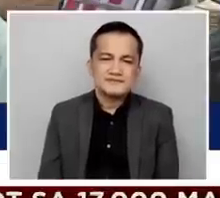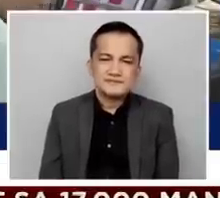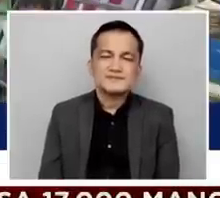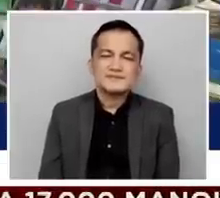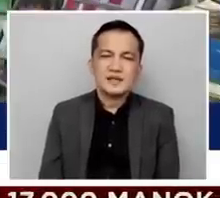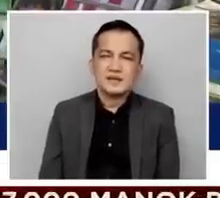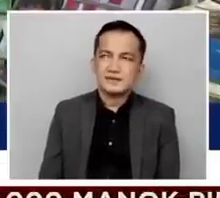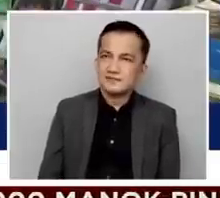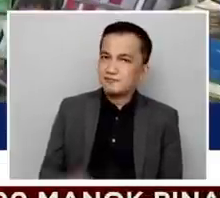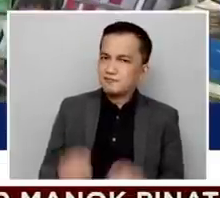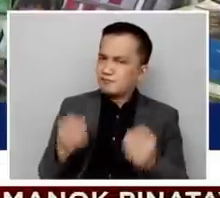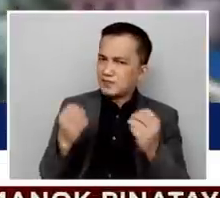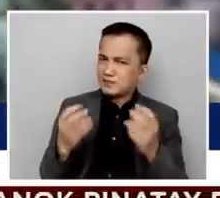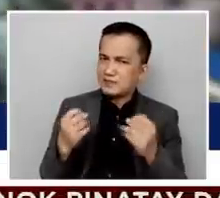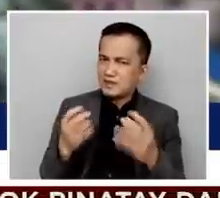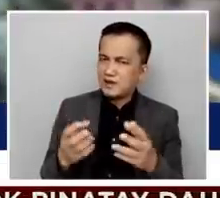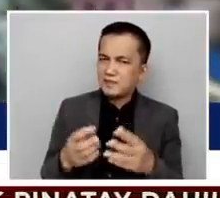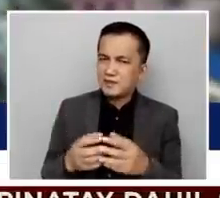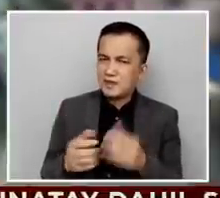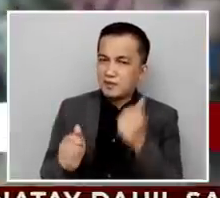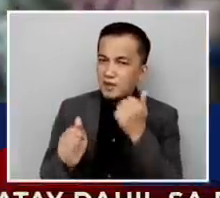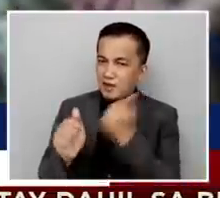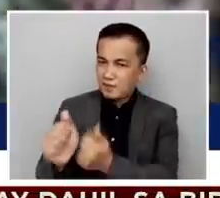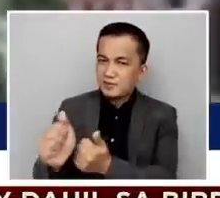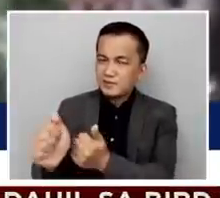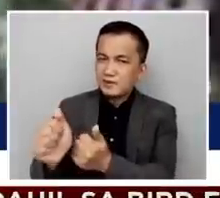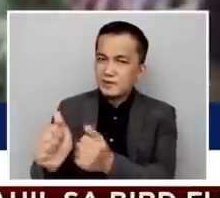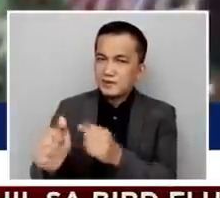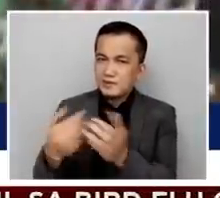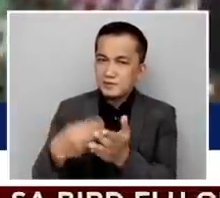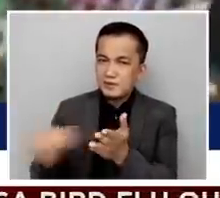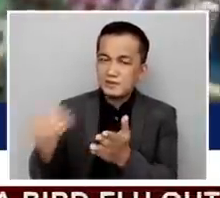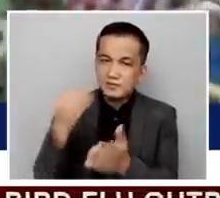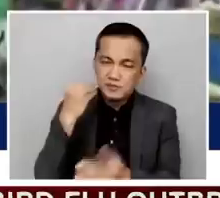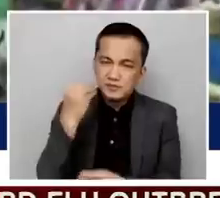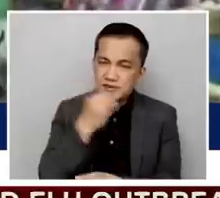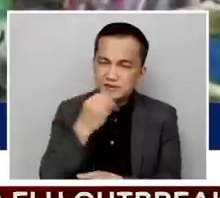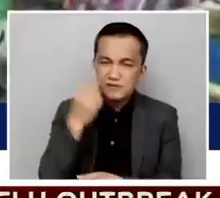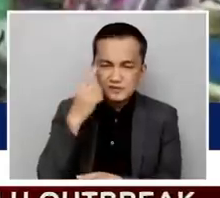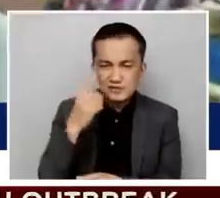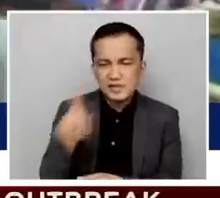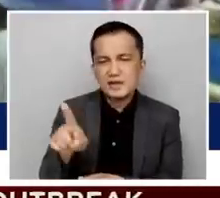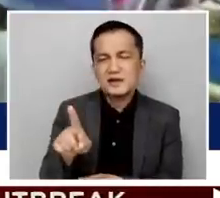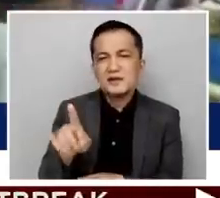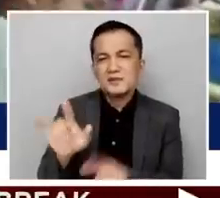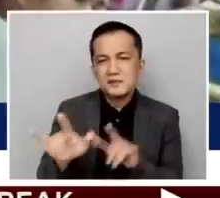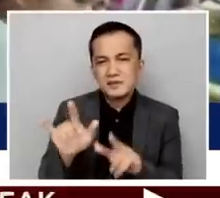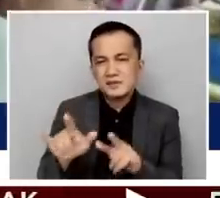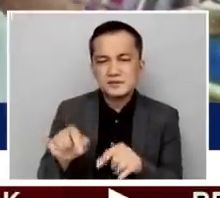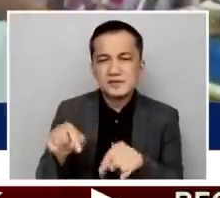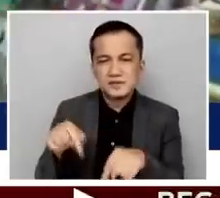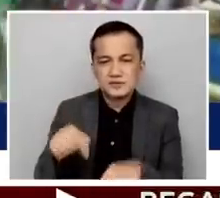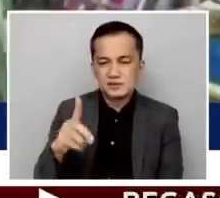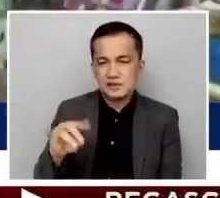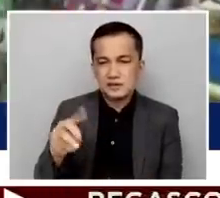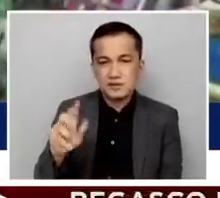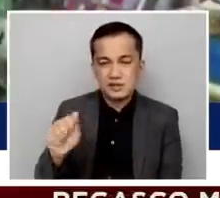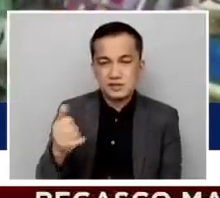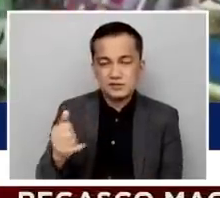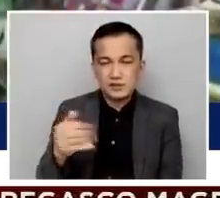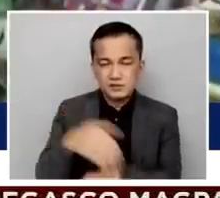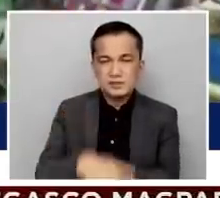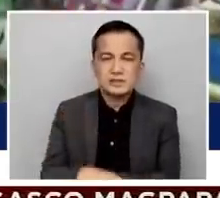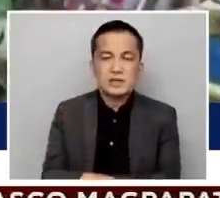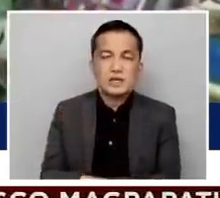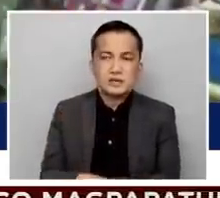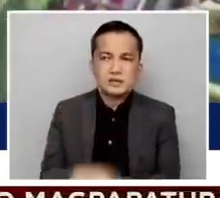Bernadette, marami pa rin ang umahabol para makabili ng bulaklak para sa kanilang mahal sa buhay dito sa Dangwang ngayong gabi. Ang ilan kasi sa